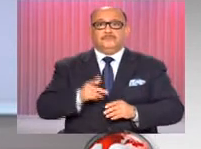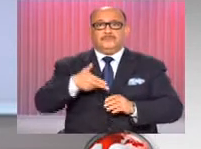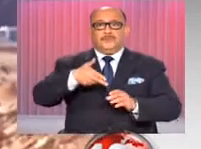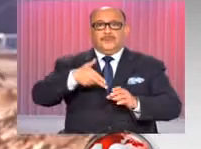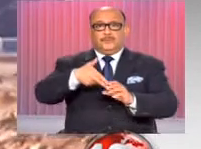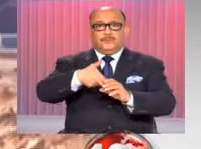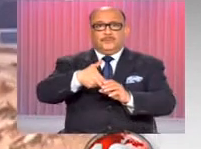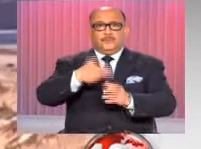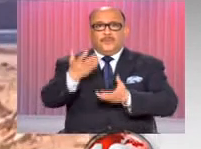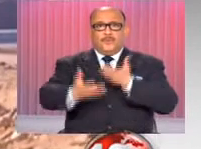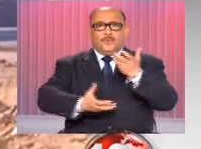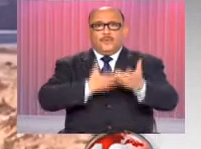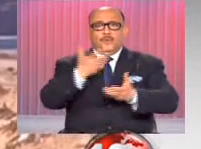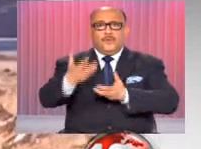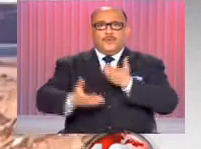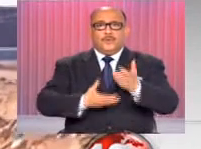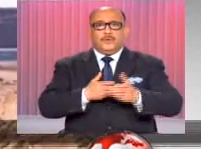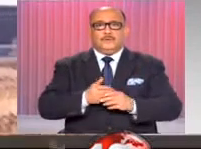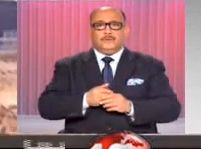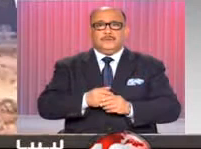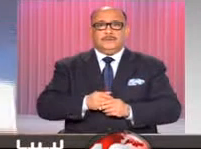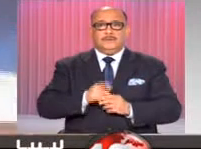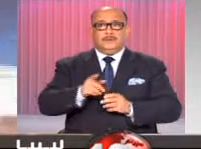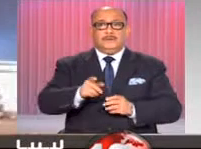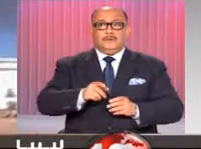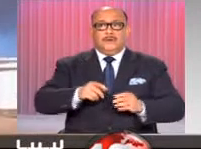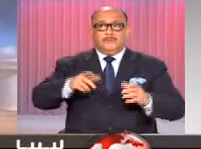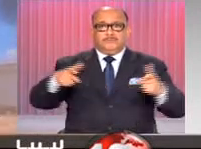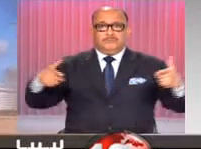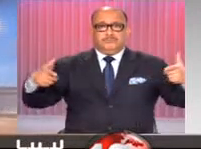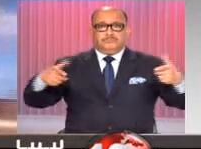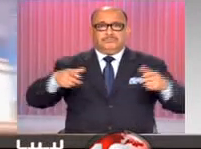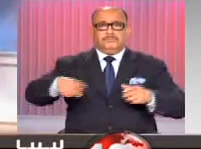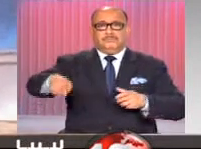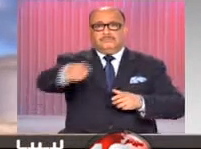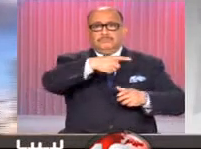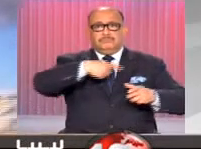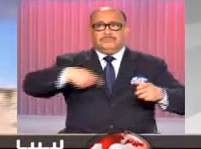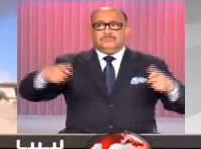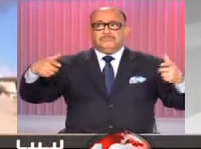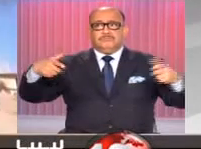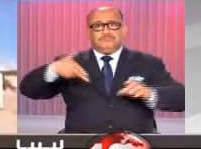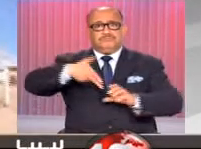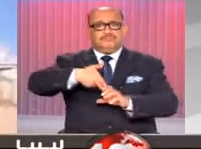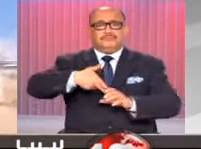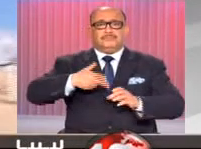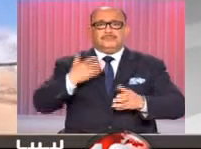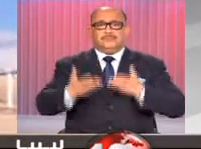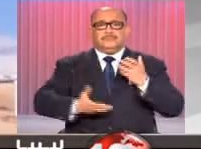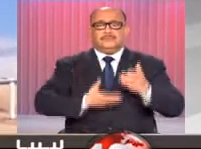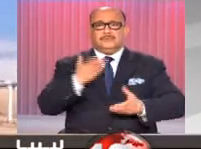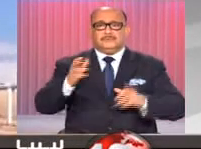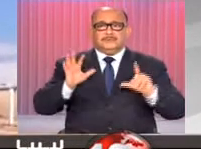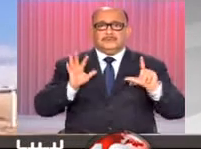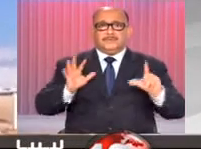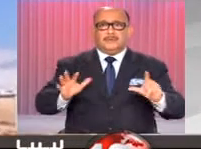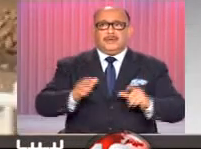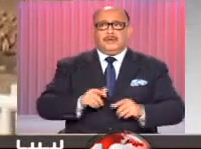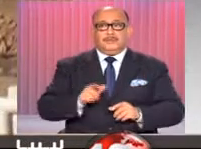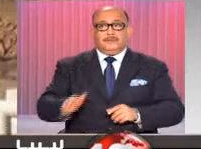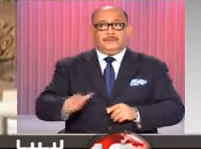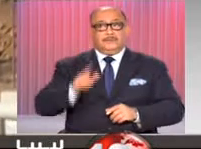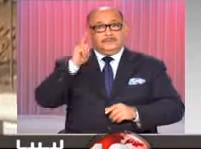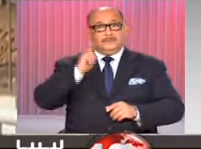إخماد الحرائق في 4 خزانات نفطية من جملة 7 خزانات في مرفأ السدرة بمنطقة الهلال النفطي،